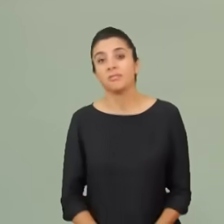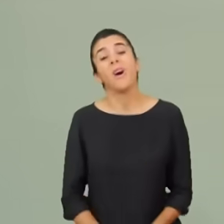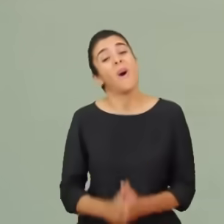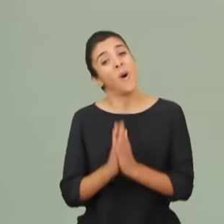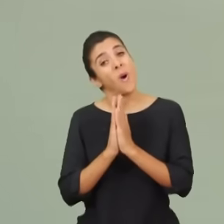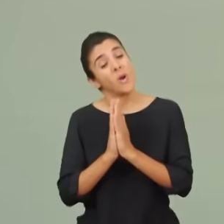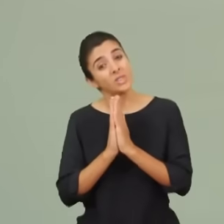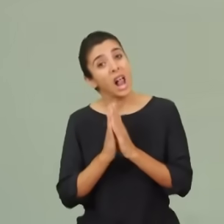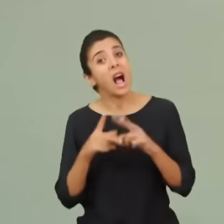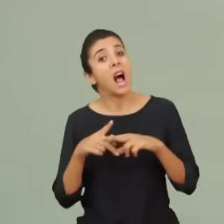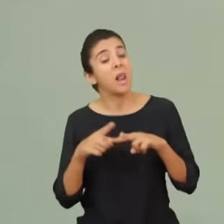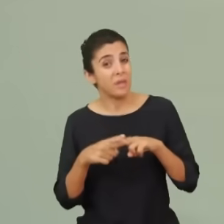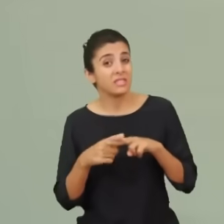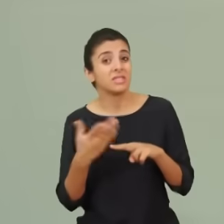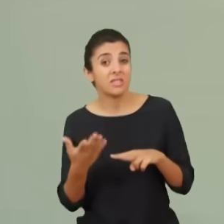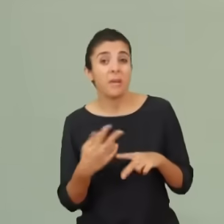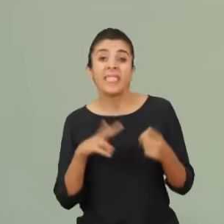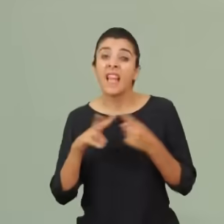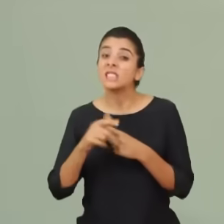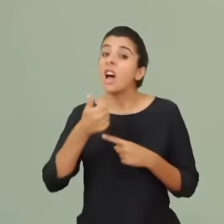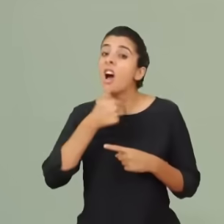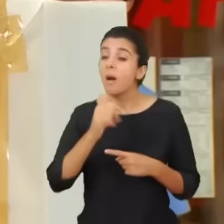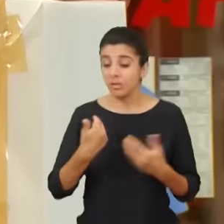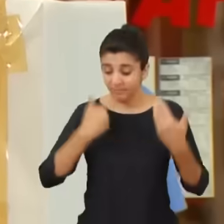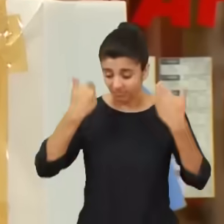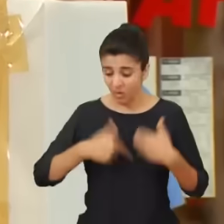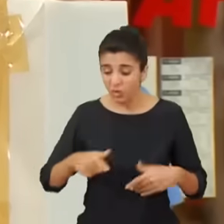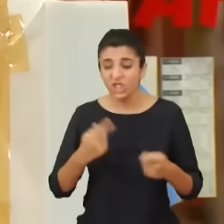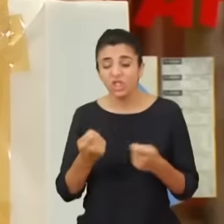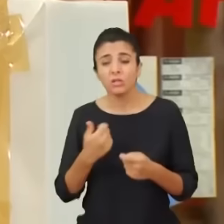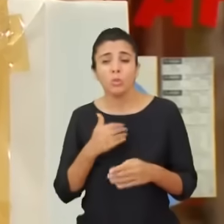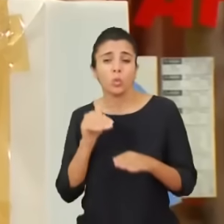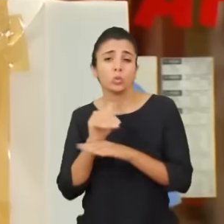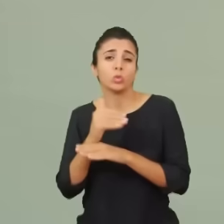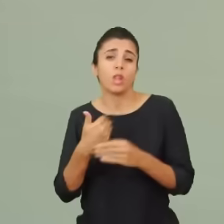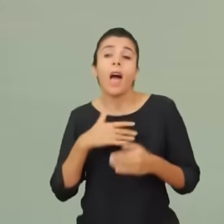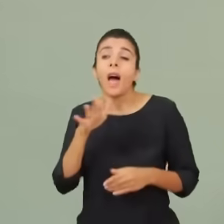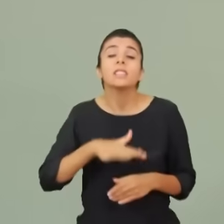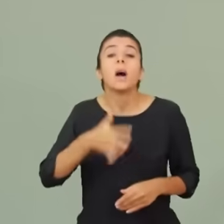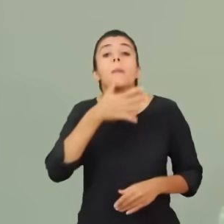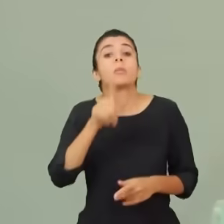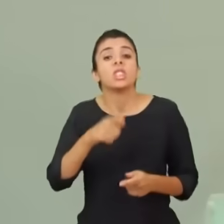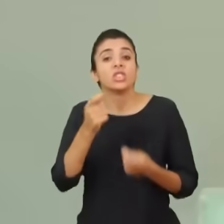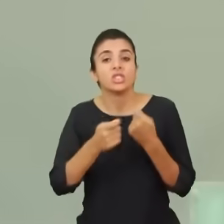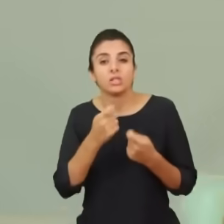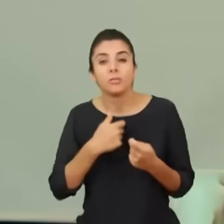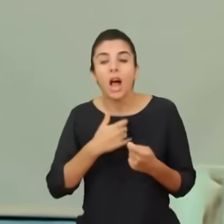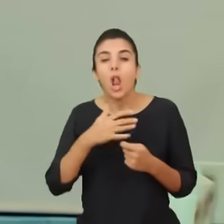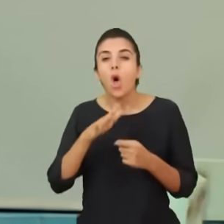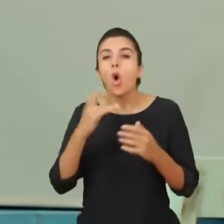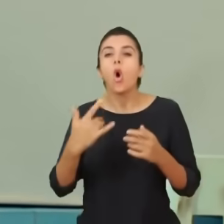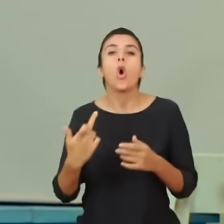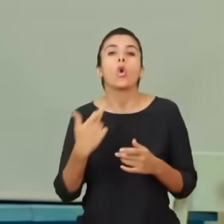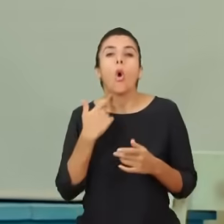Affedersin Alper'cim de. Niyazi abin bu işin üstadı. Herkes bilmez bu işleri. Gölge oyunu, kukla